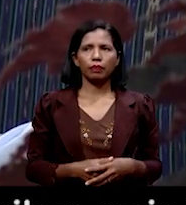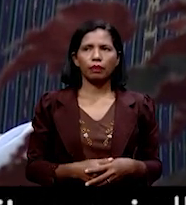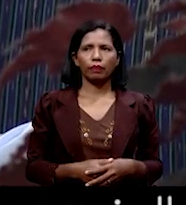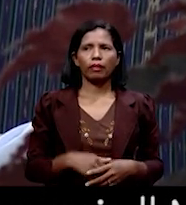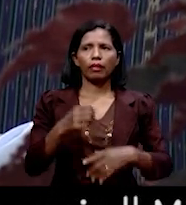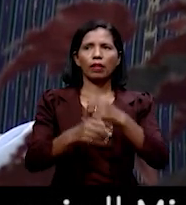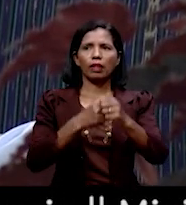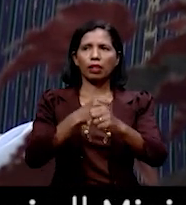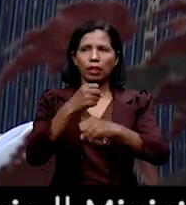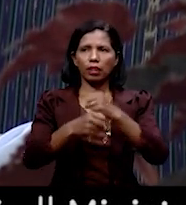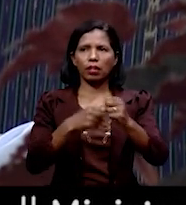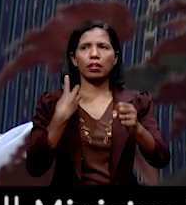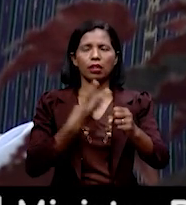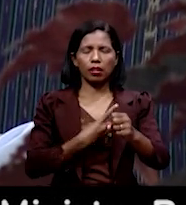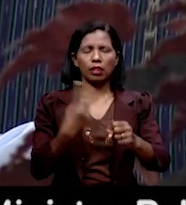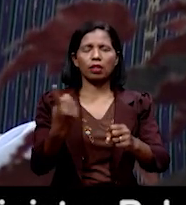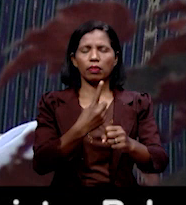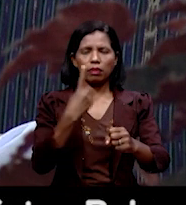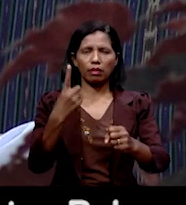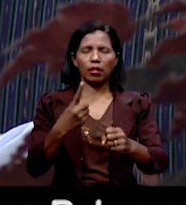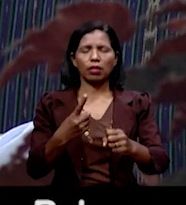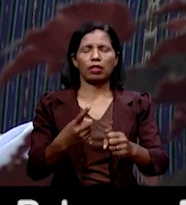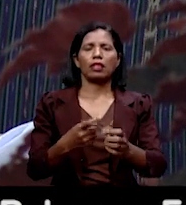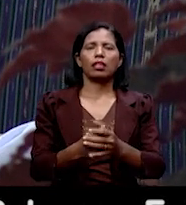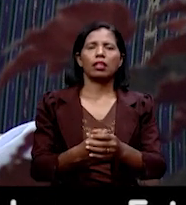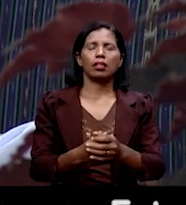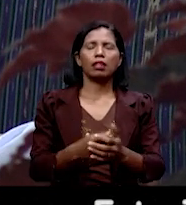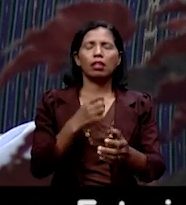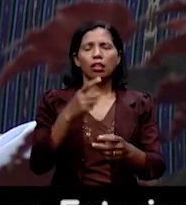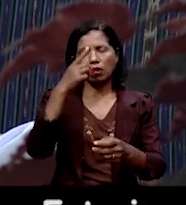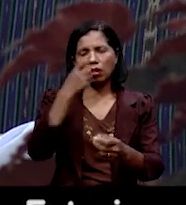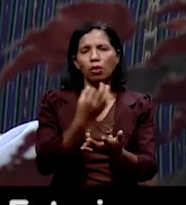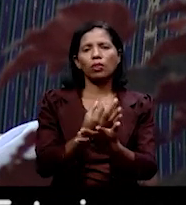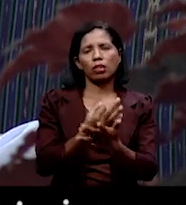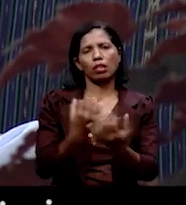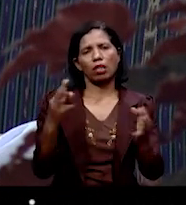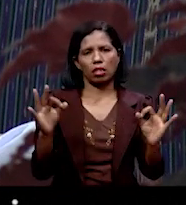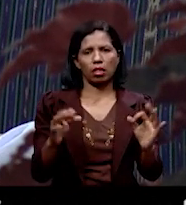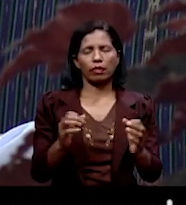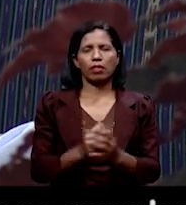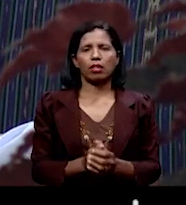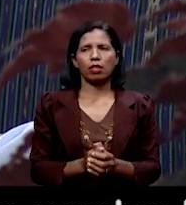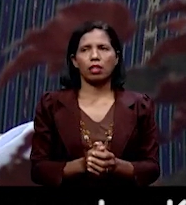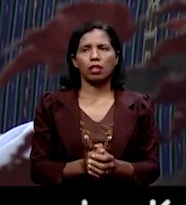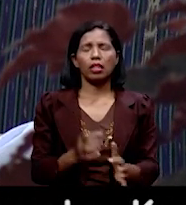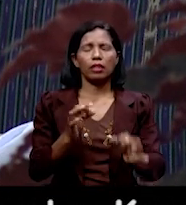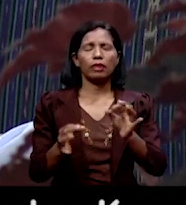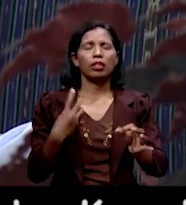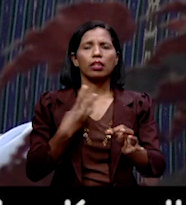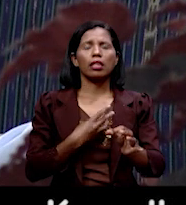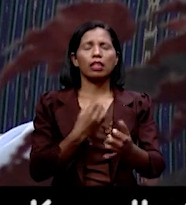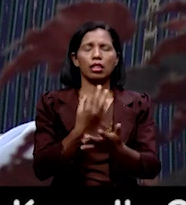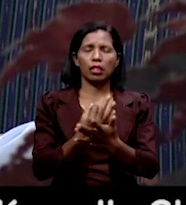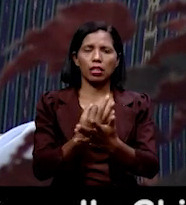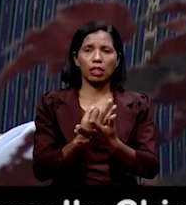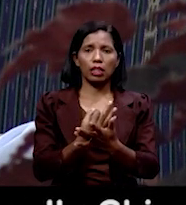Itina tina ita sempre haleri kena fatin ya kata osan la iya. Ristansa ina mako osan ela iya. Sekada tina ini kita saya kita hasai